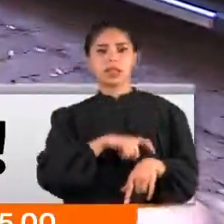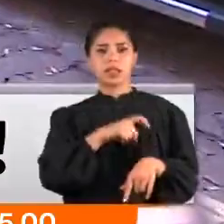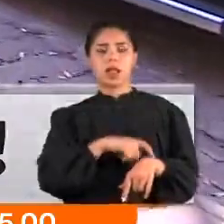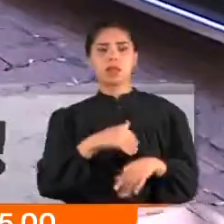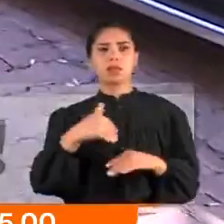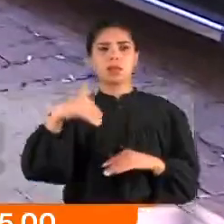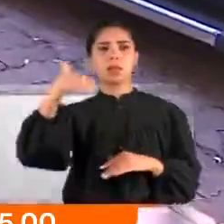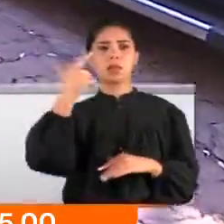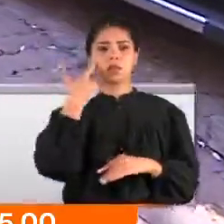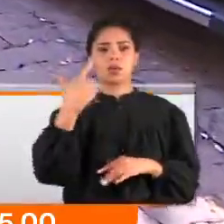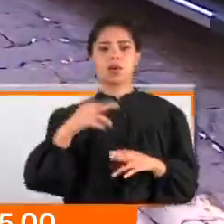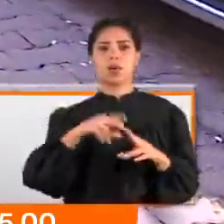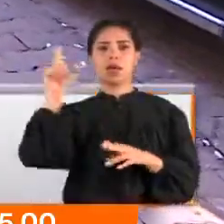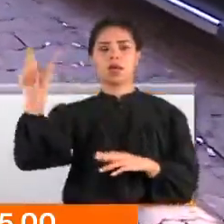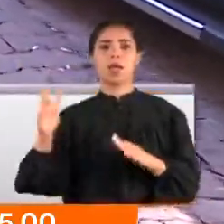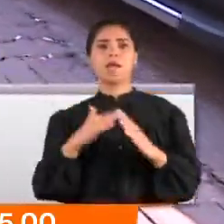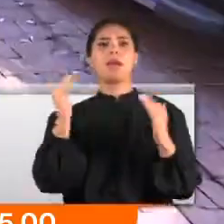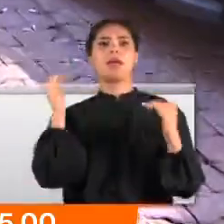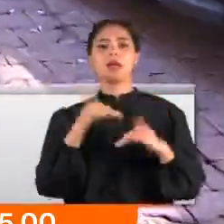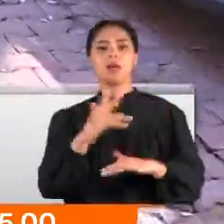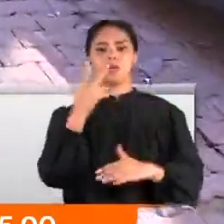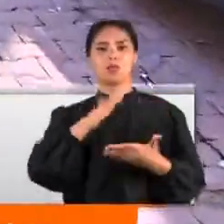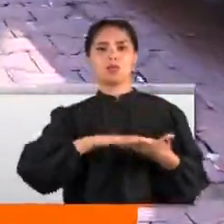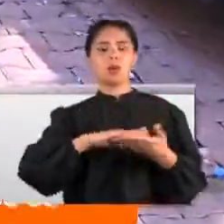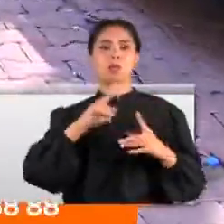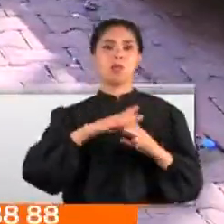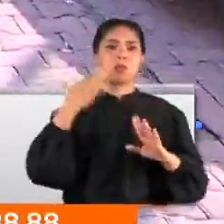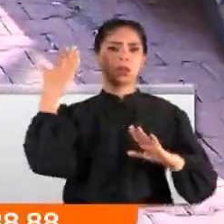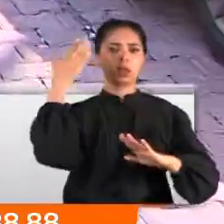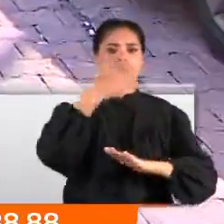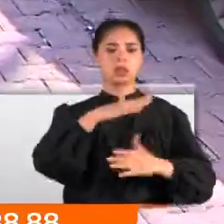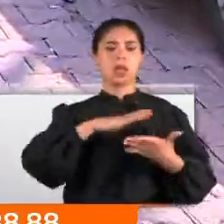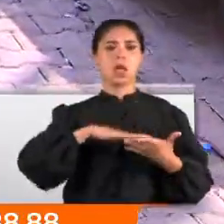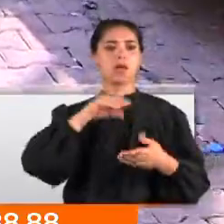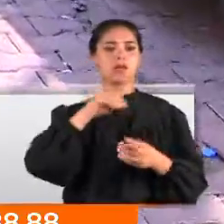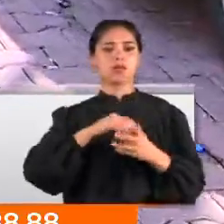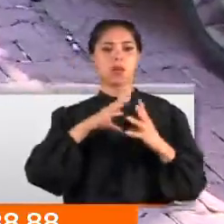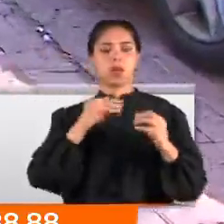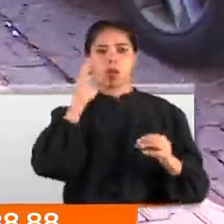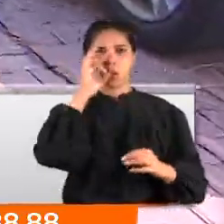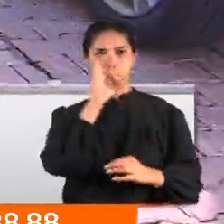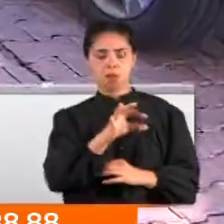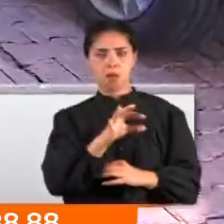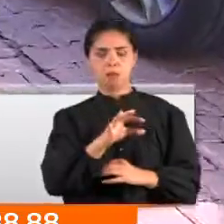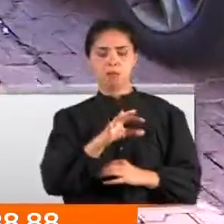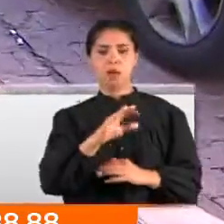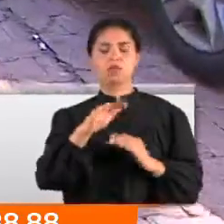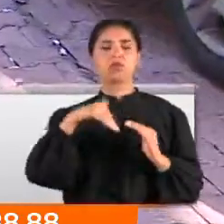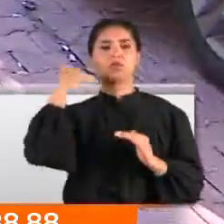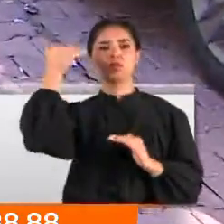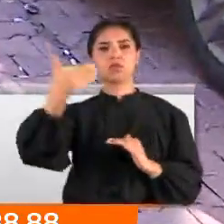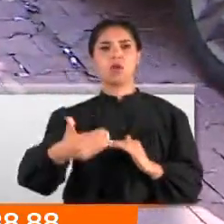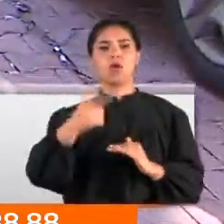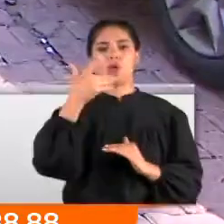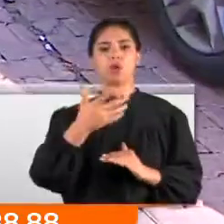geçti. Kaan Şamgül eve dönmeyince 3 arkadaş polise gitti. Arkadaşlar için kayıp ihbarında bulundu ama sonrasında